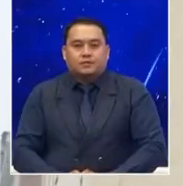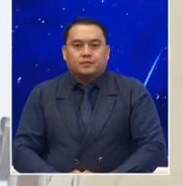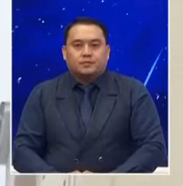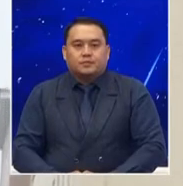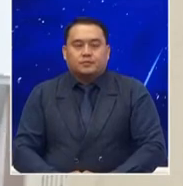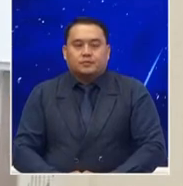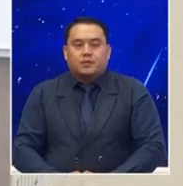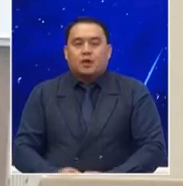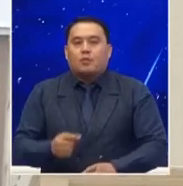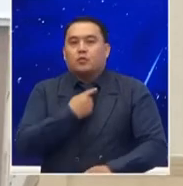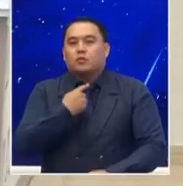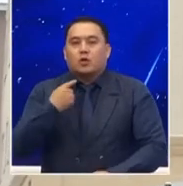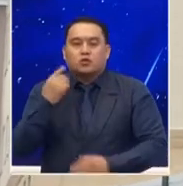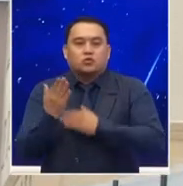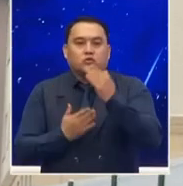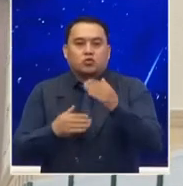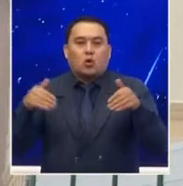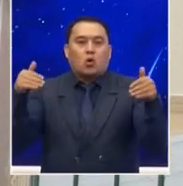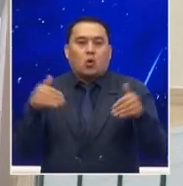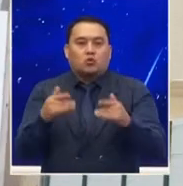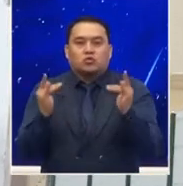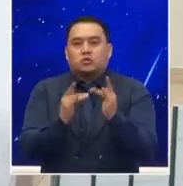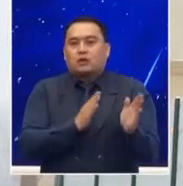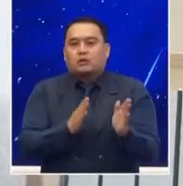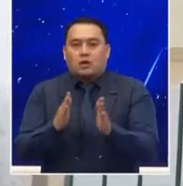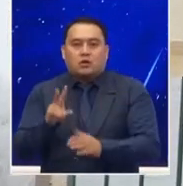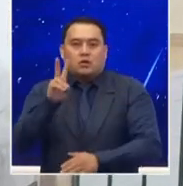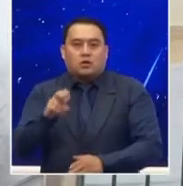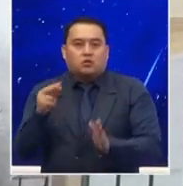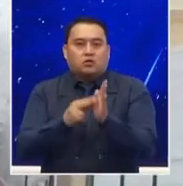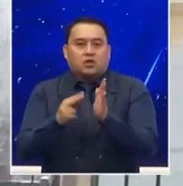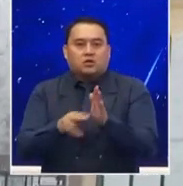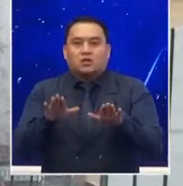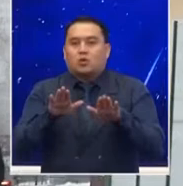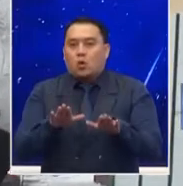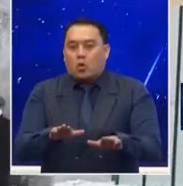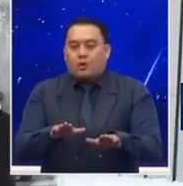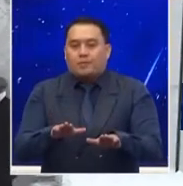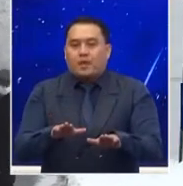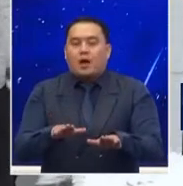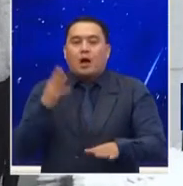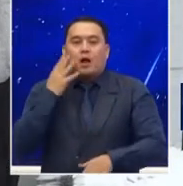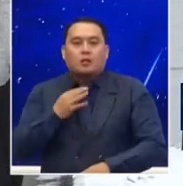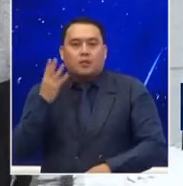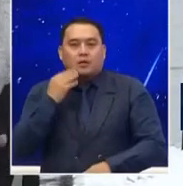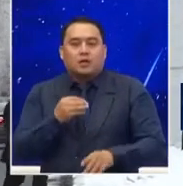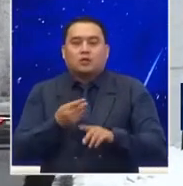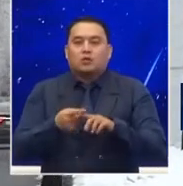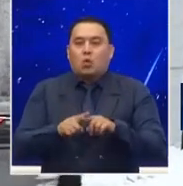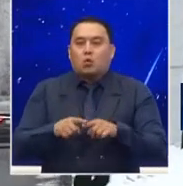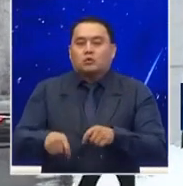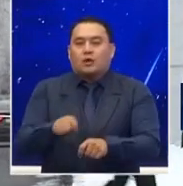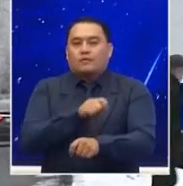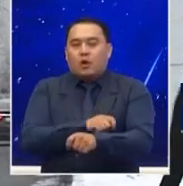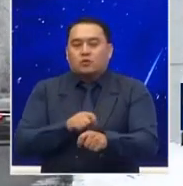Бұл жаңын сан Талдықорған жоғары медициналық колледжінің жатақханасы 280 орындық, 5 қабатты. Аумағы 5990 шаршы